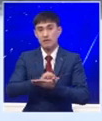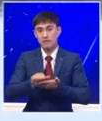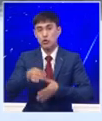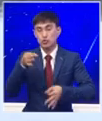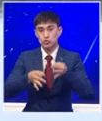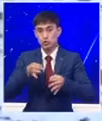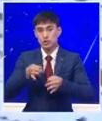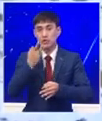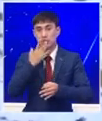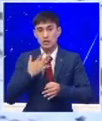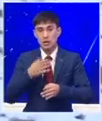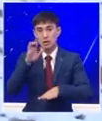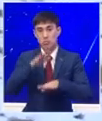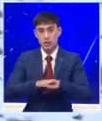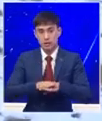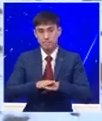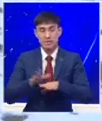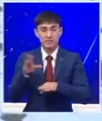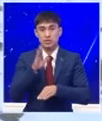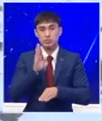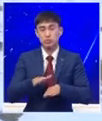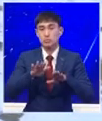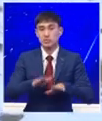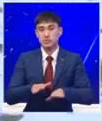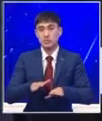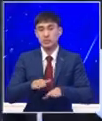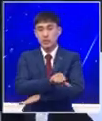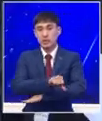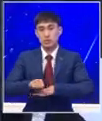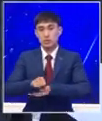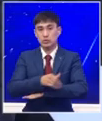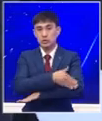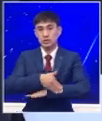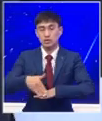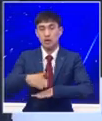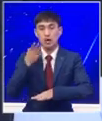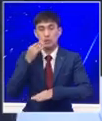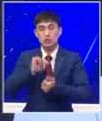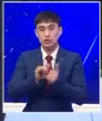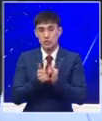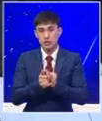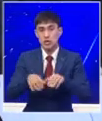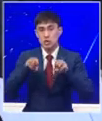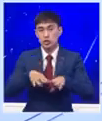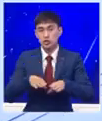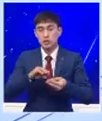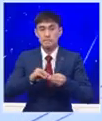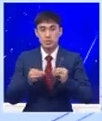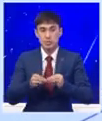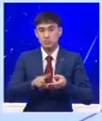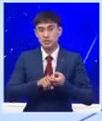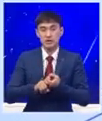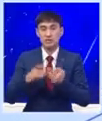и филиала Национального банка. Все они будут расположены вдоль трассы Алматы-Өскемен. Наряду с этим решены и ряд проблем,